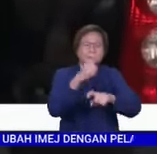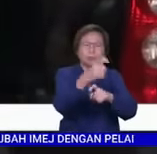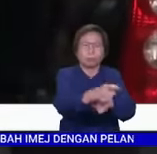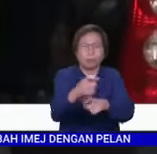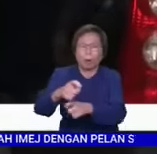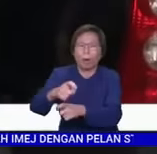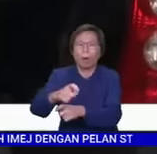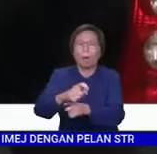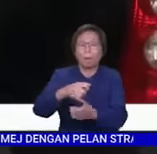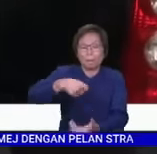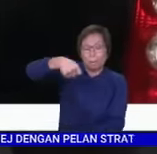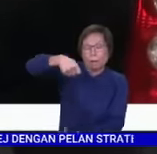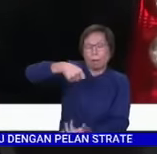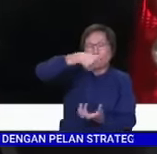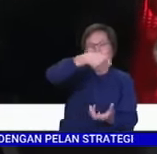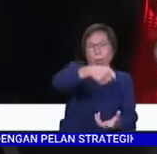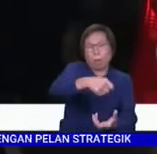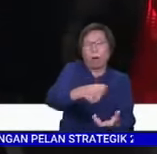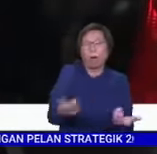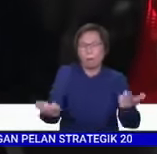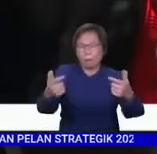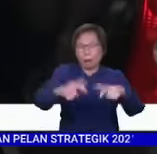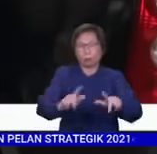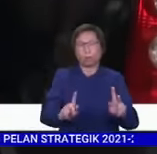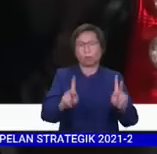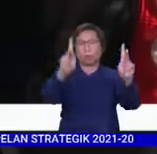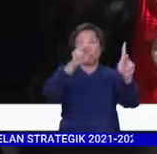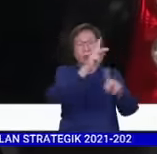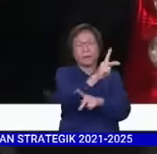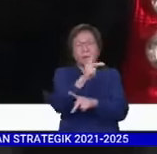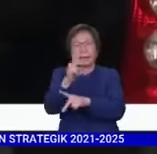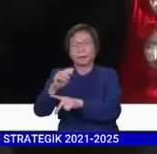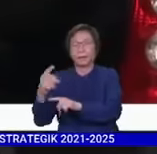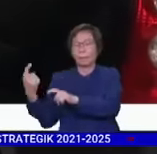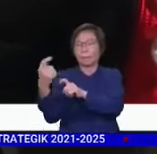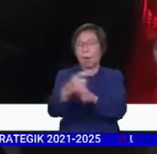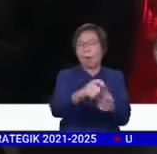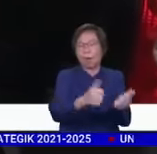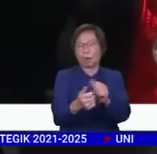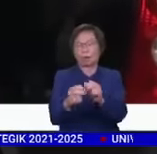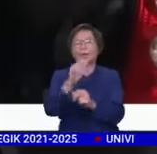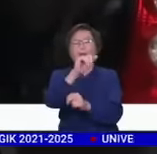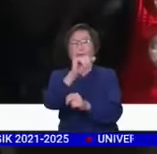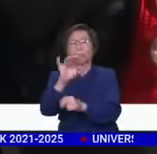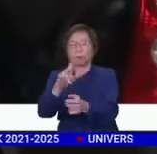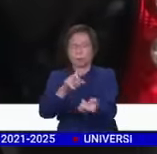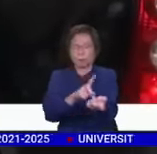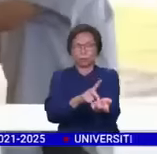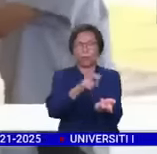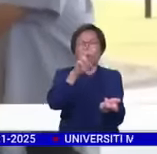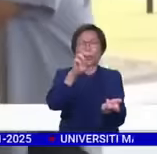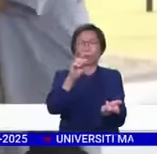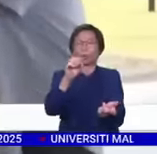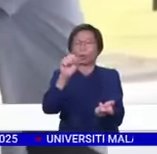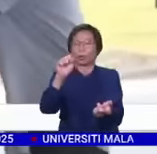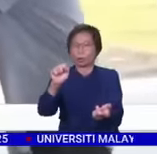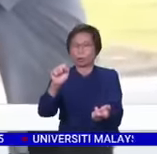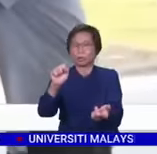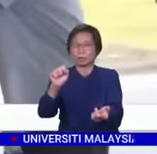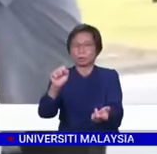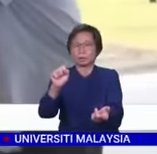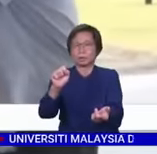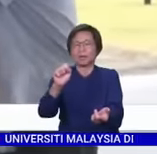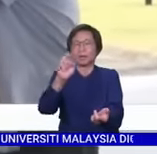berlangsung di pekarangan atau Kompleks ke MM ini hanya disampaikan oleh yang berusaha dokter Rose 4